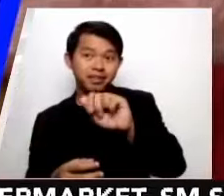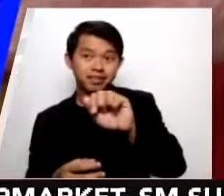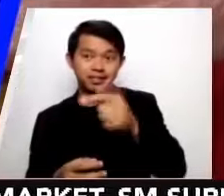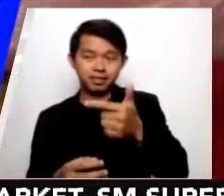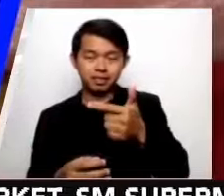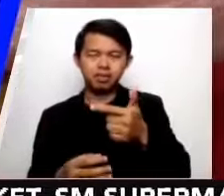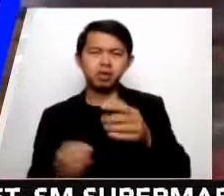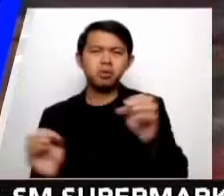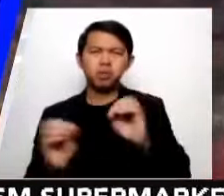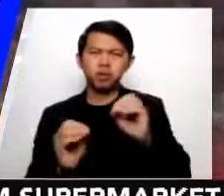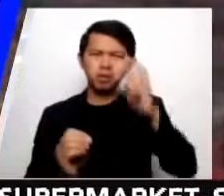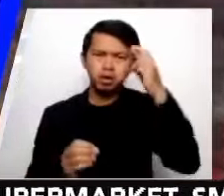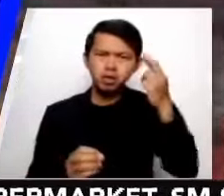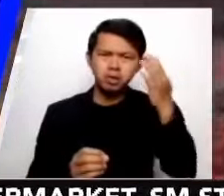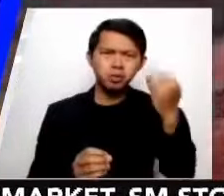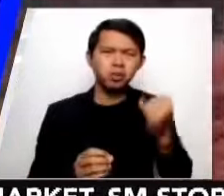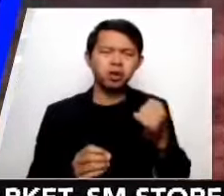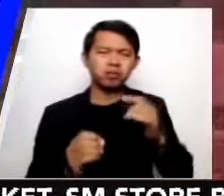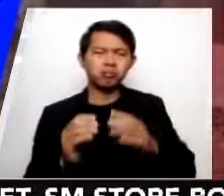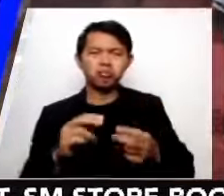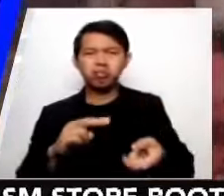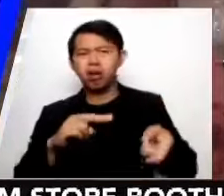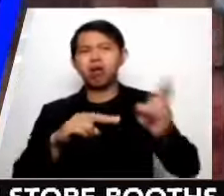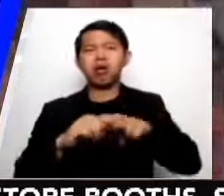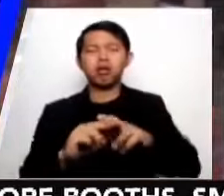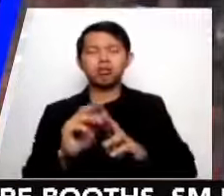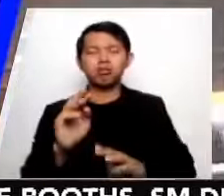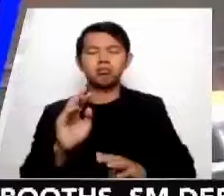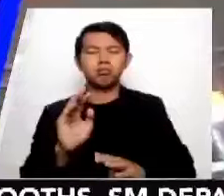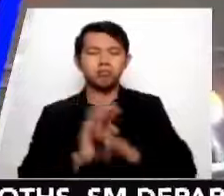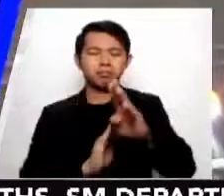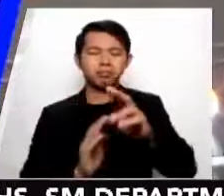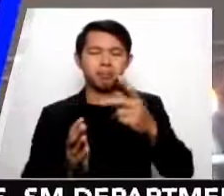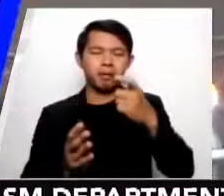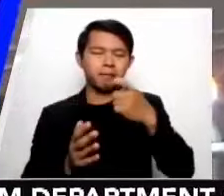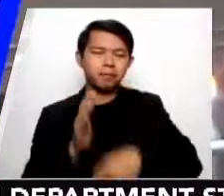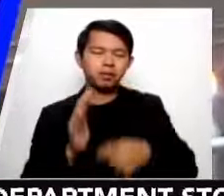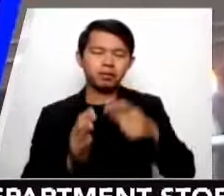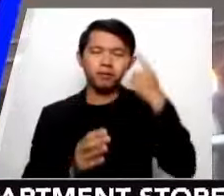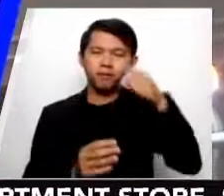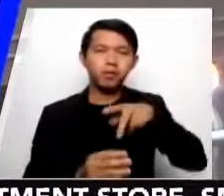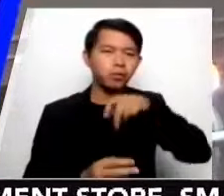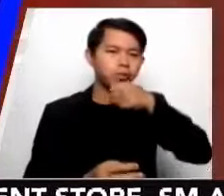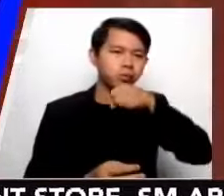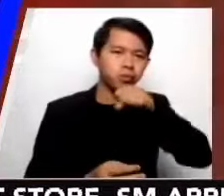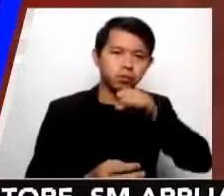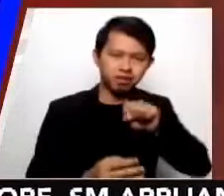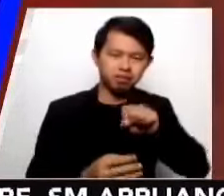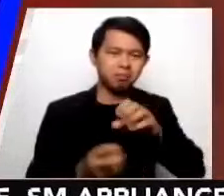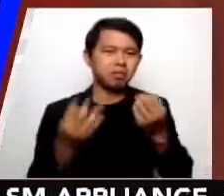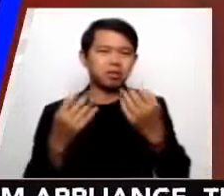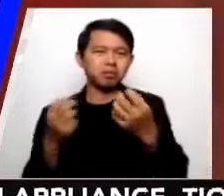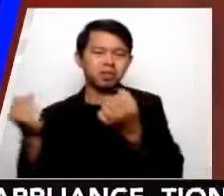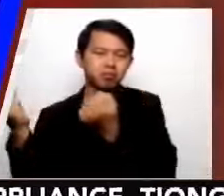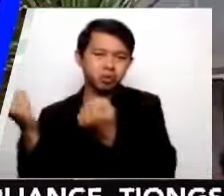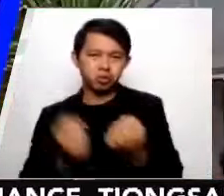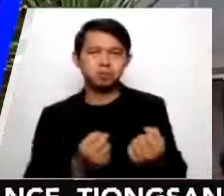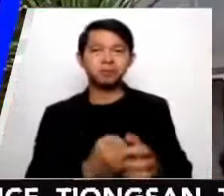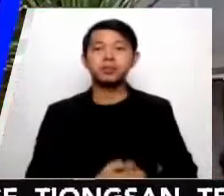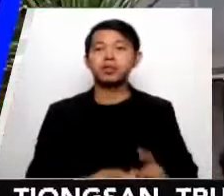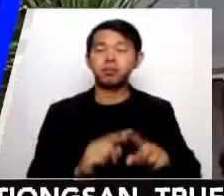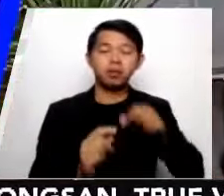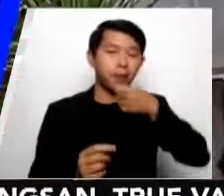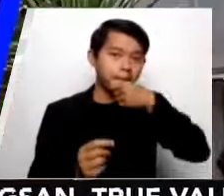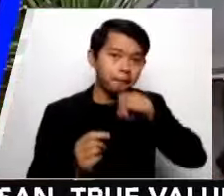ang presyo ng baboy. Sobra-sobra pa raw ang ini-import na baboy ngayon. Sa kabila nito, hindi bumababa ang pork prices.